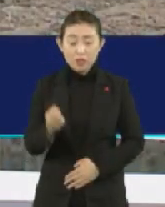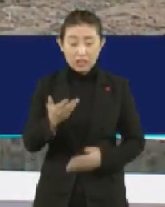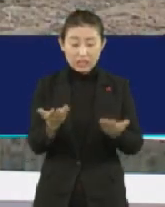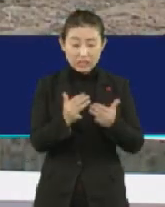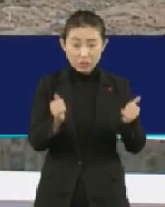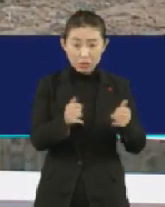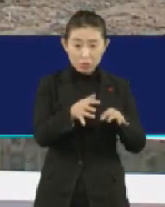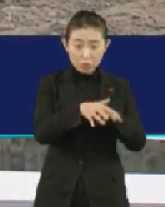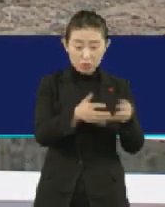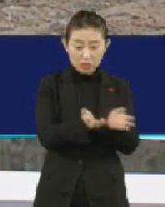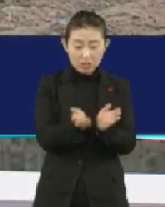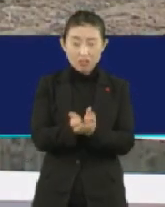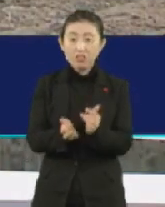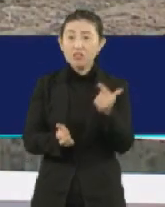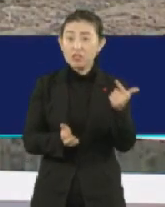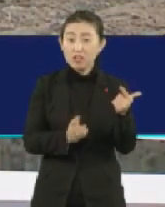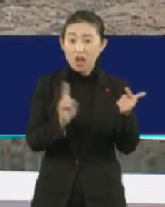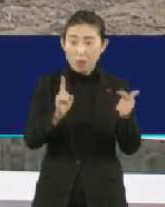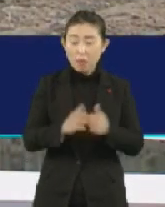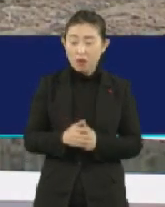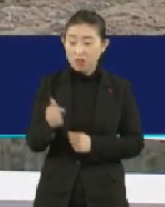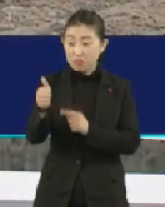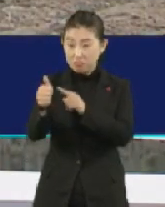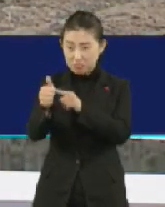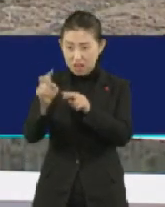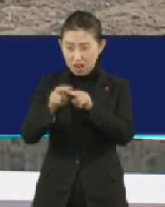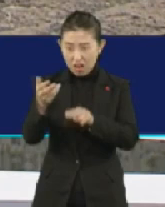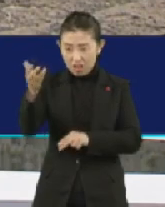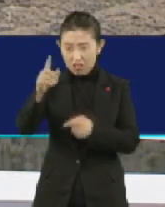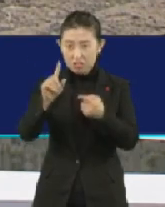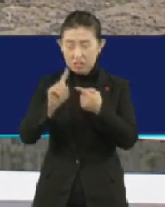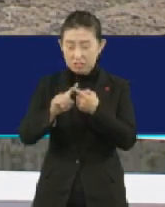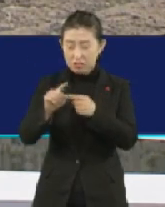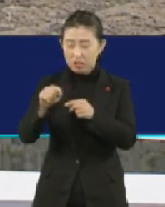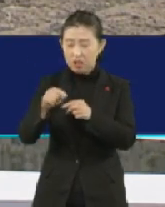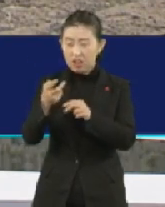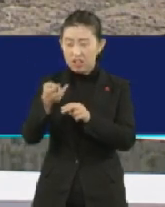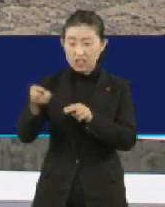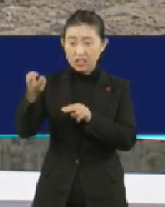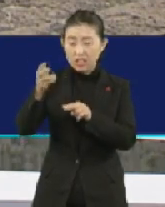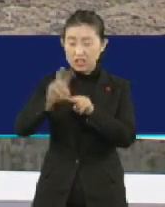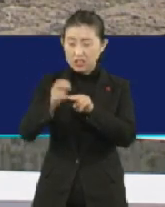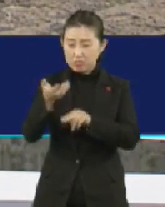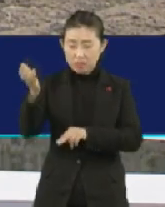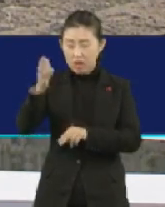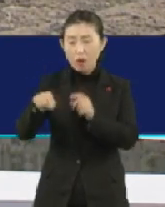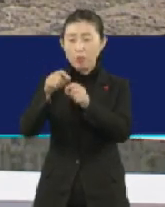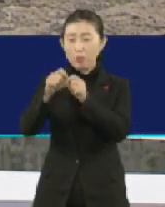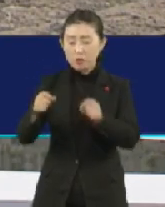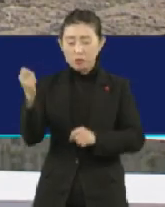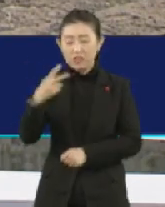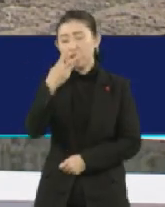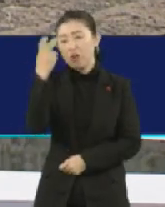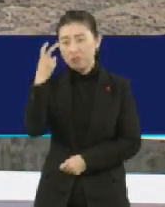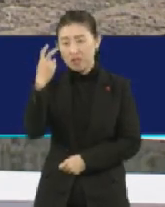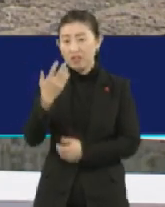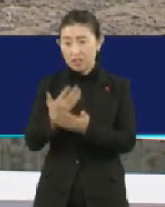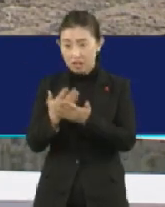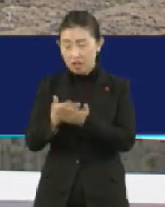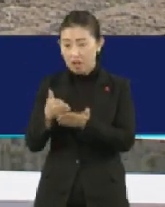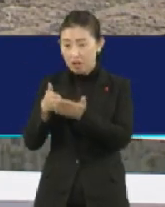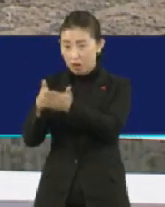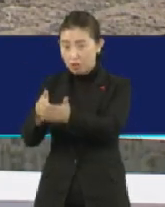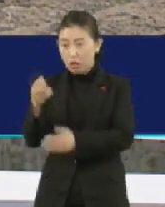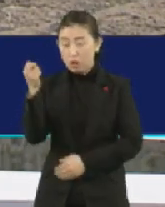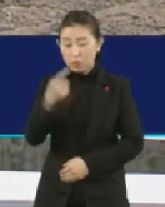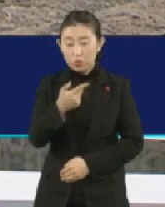6개 직장협의회가 특혜 의혹 직원에 대한 인사발령 재검토를 요구한 가운데 소방청은 대전 소방본부에 대한